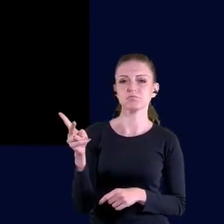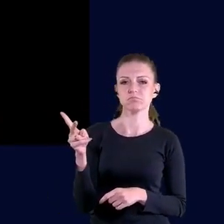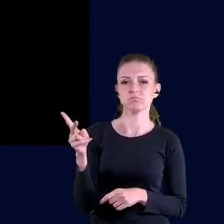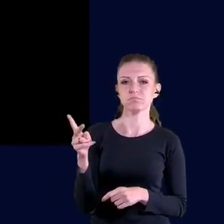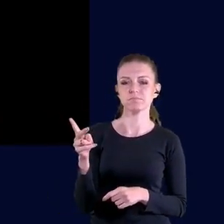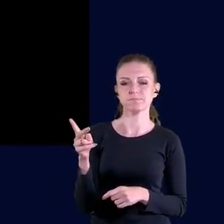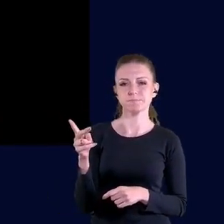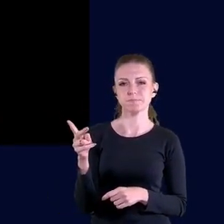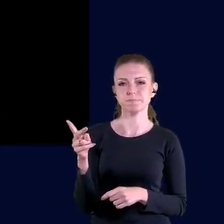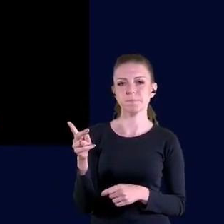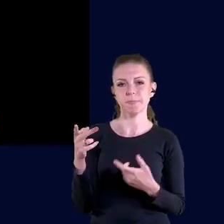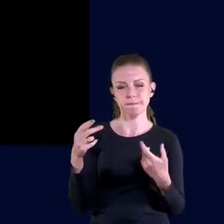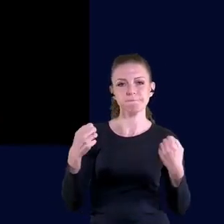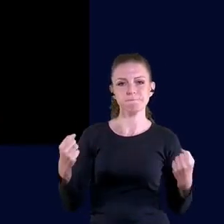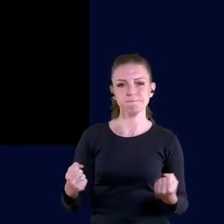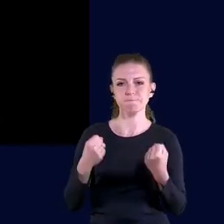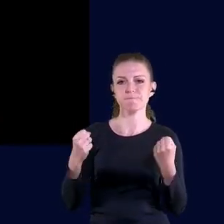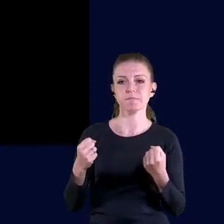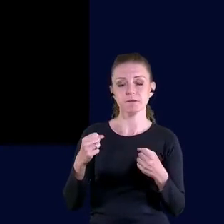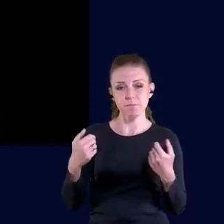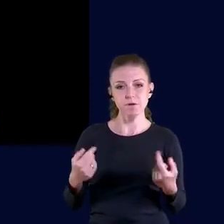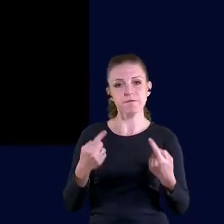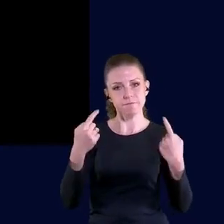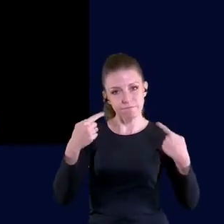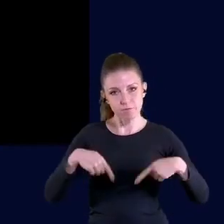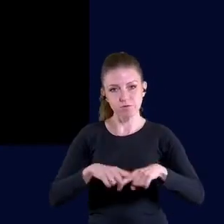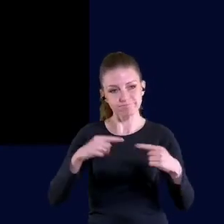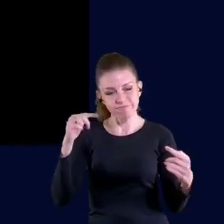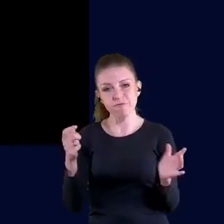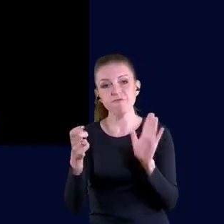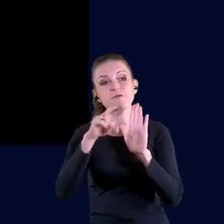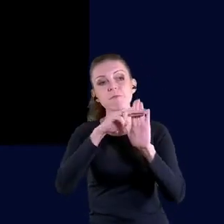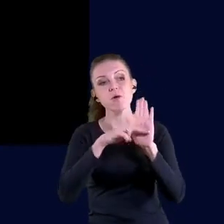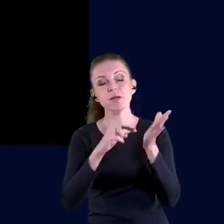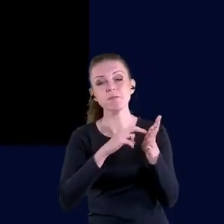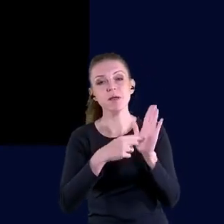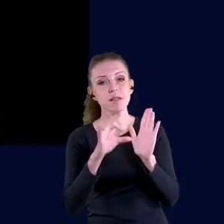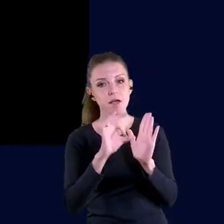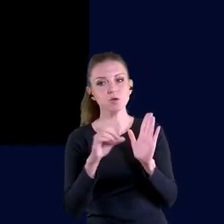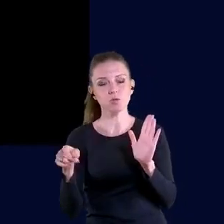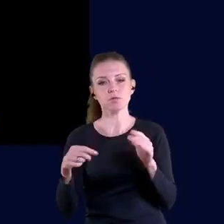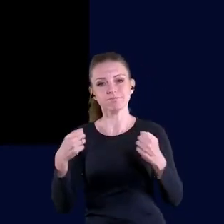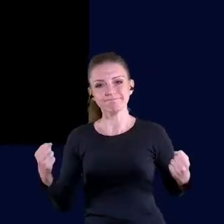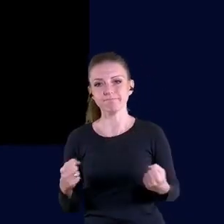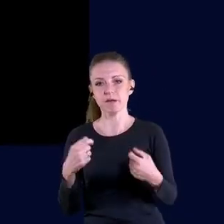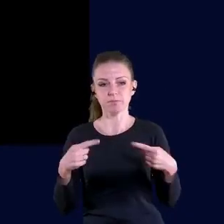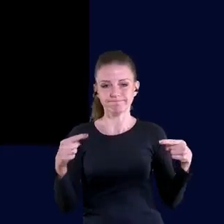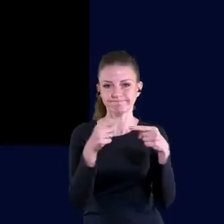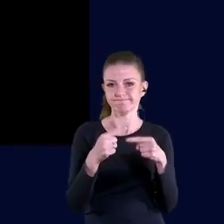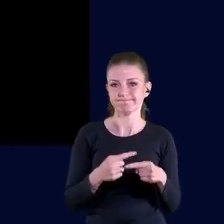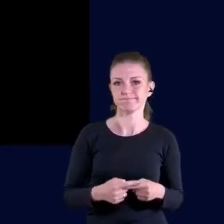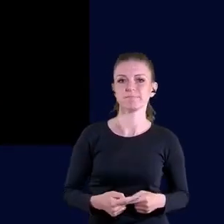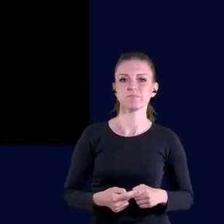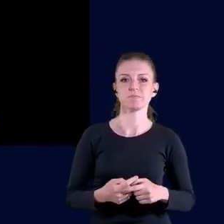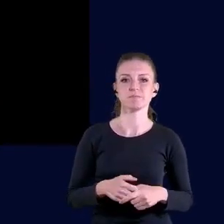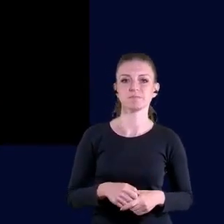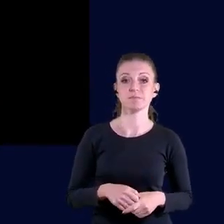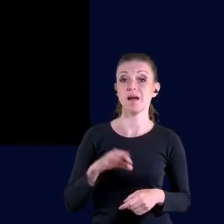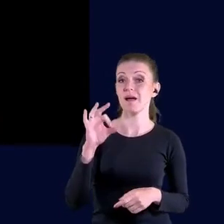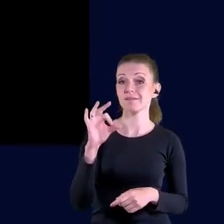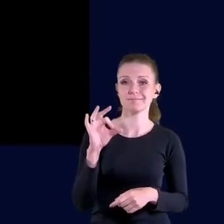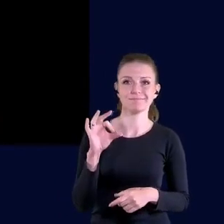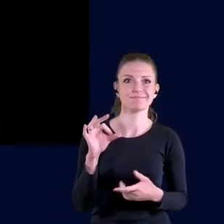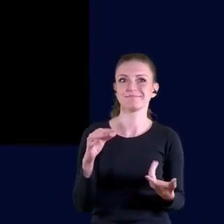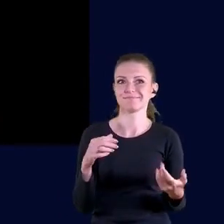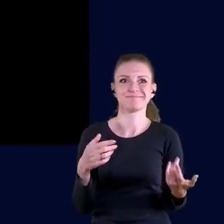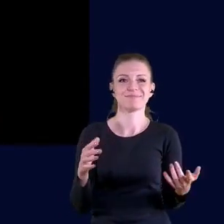pewne dostosowanie się do wymogów planu s naszych uczonych i to s tak naprawdę znaczy szok